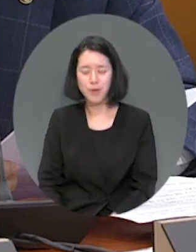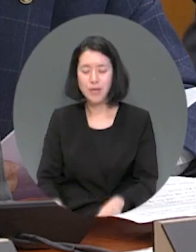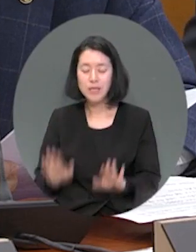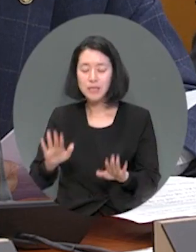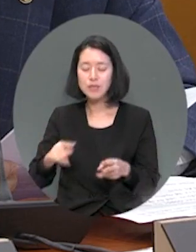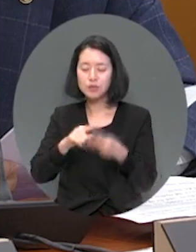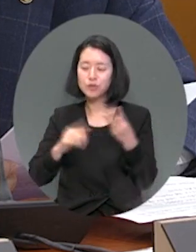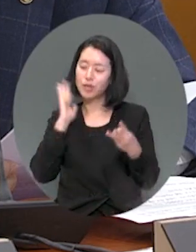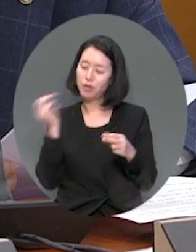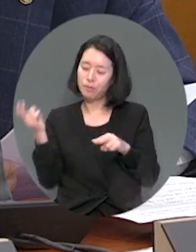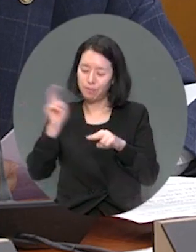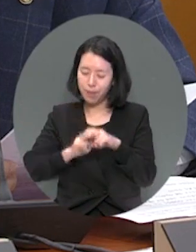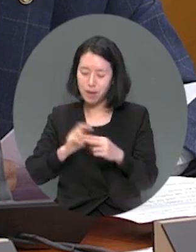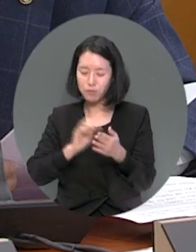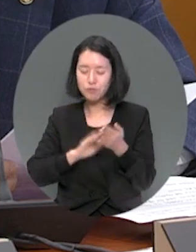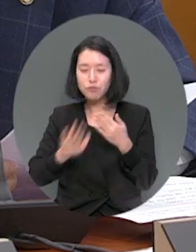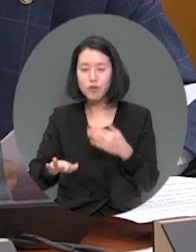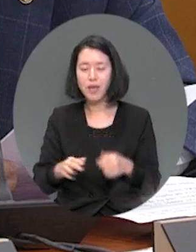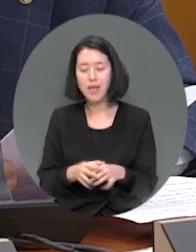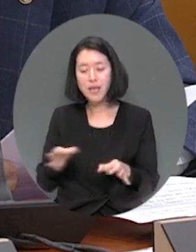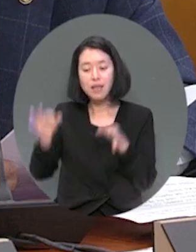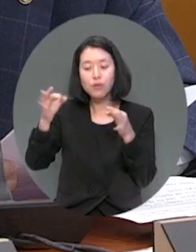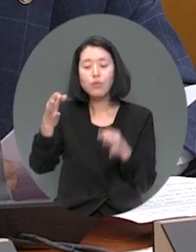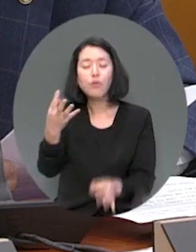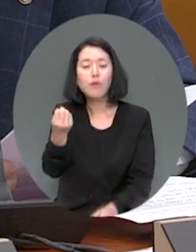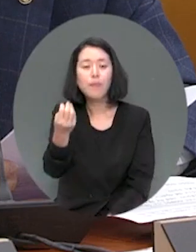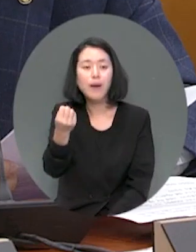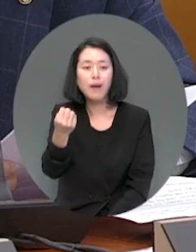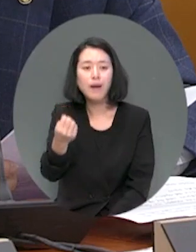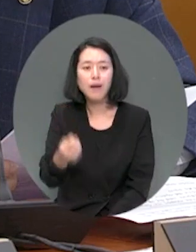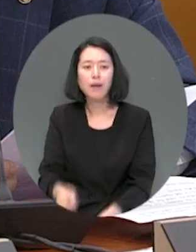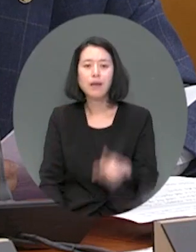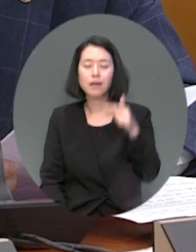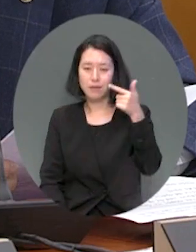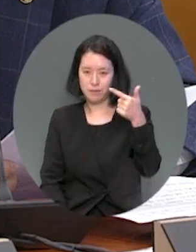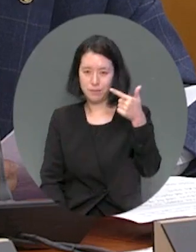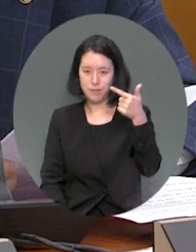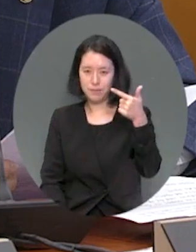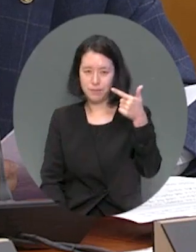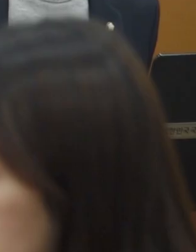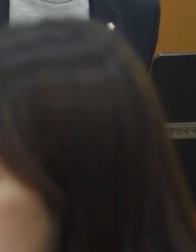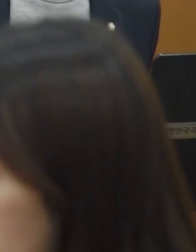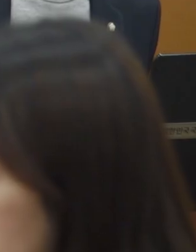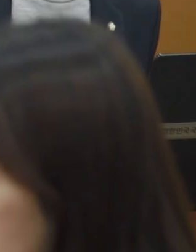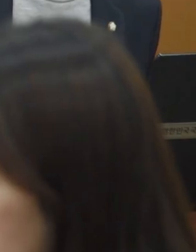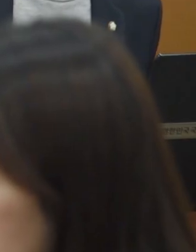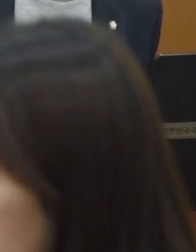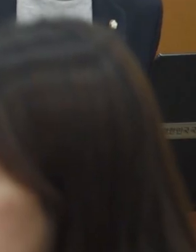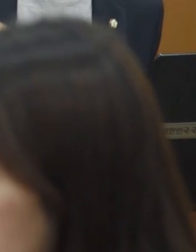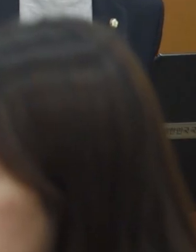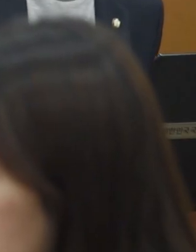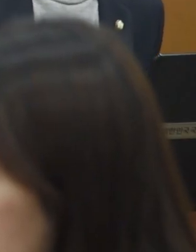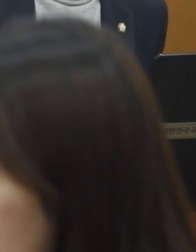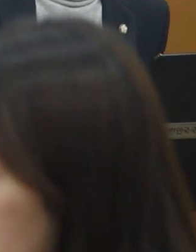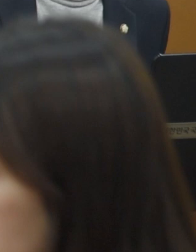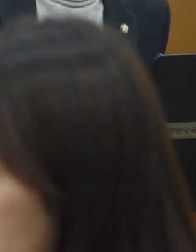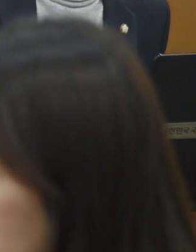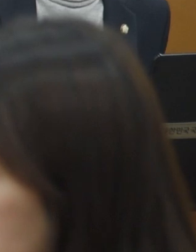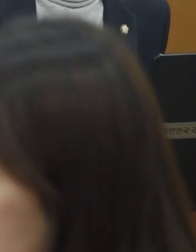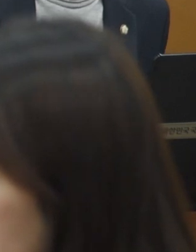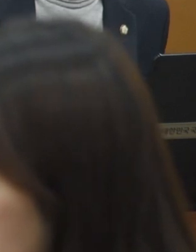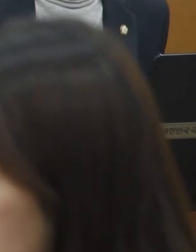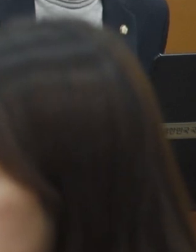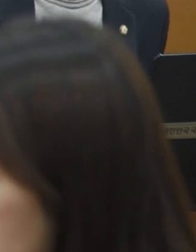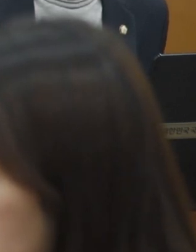7개월 동안 몇번 인상했고 얼마 인상했습니까? 6번 인상을 해서 44% 네 이상. 번이고 정확하게